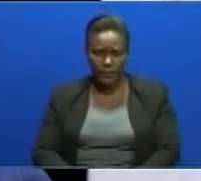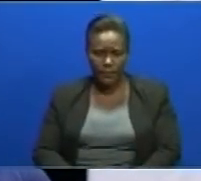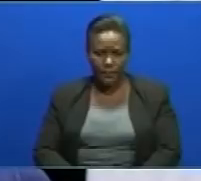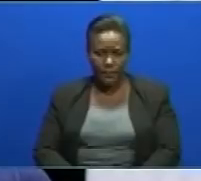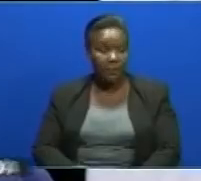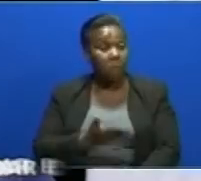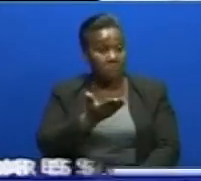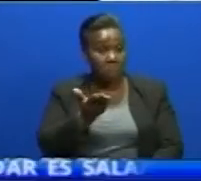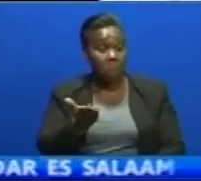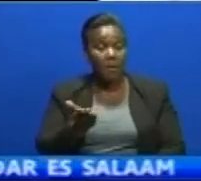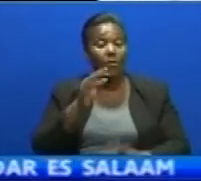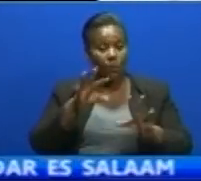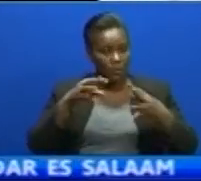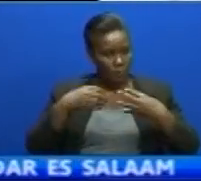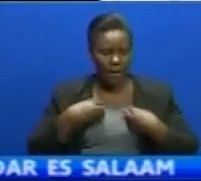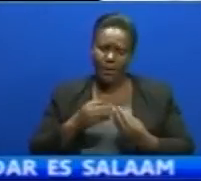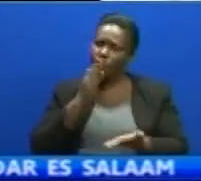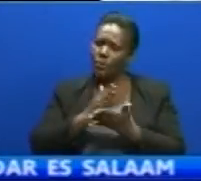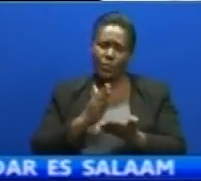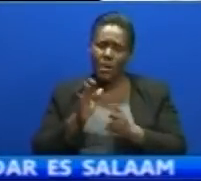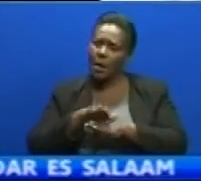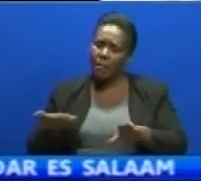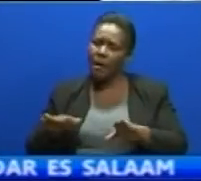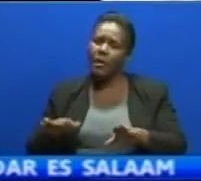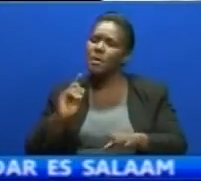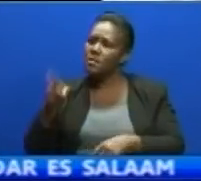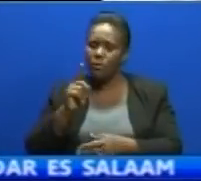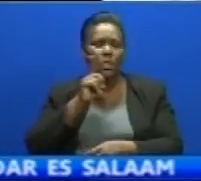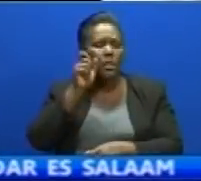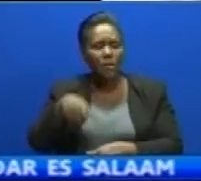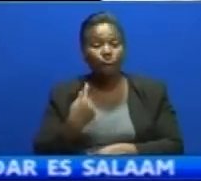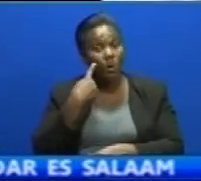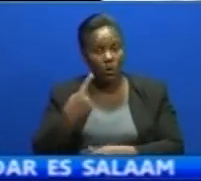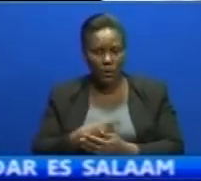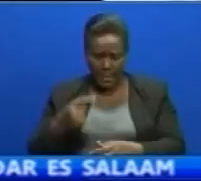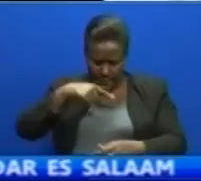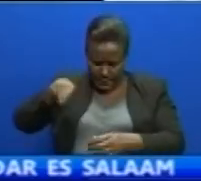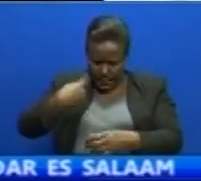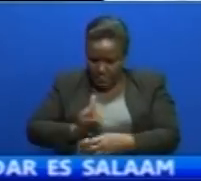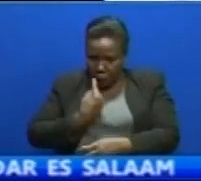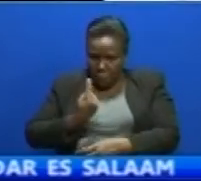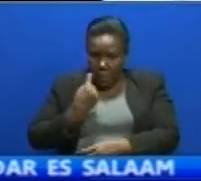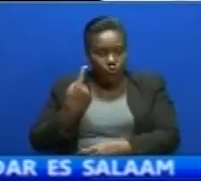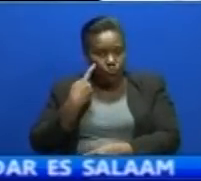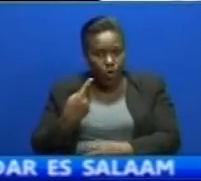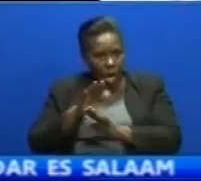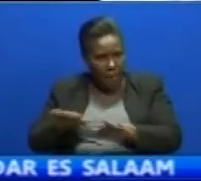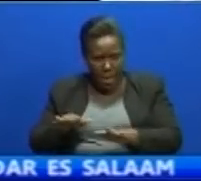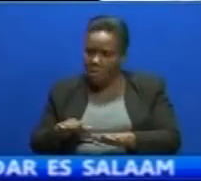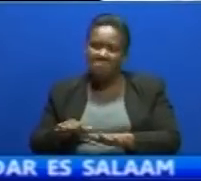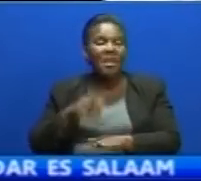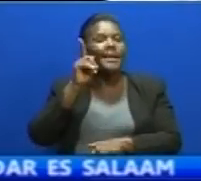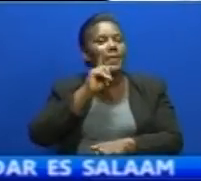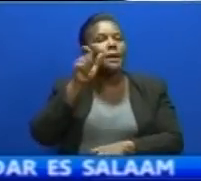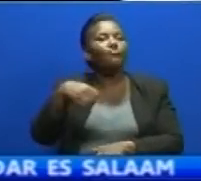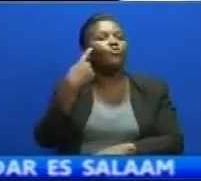kubali. Tuna amani, ni kitu kila mtu anaona. Sio sisi tu Warundi. Ni ukweli, nchi yetu ina